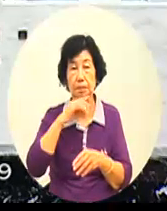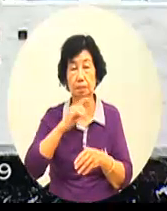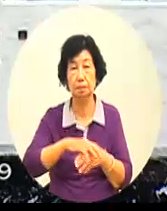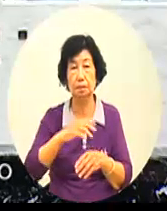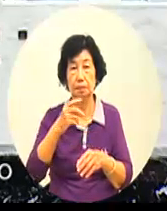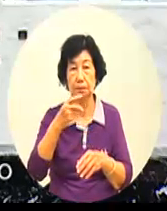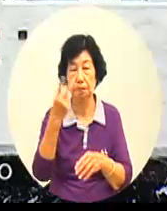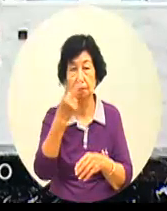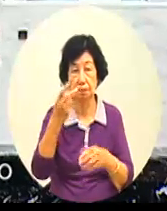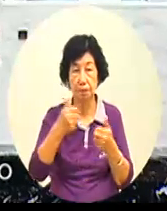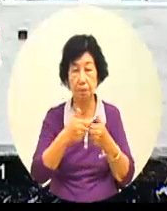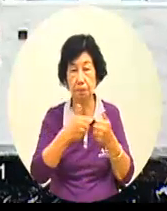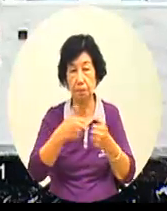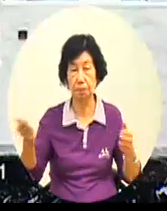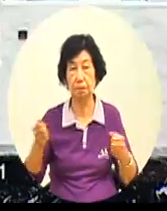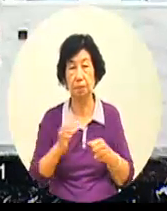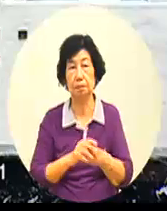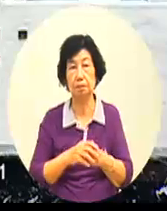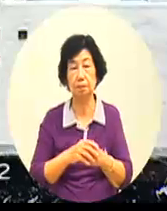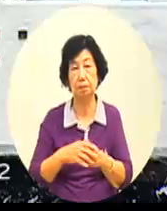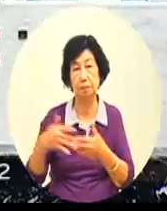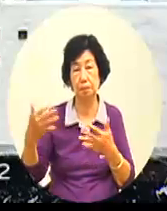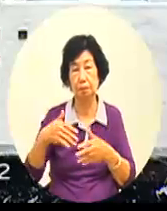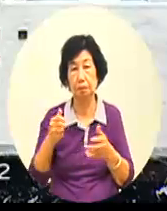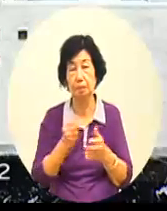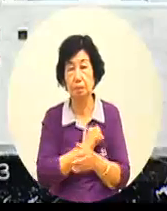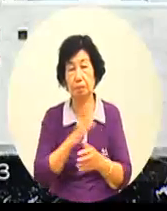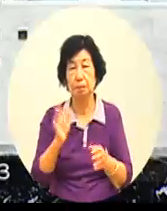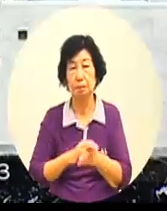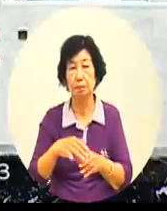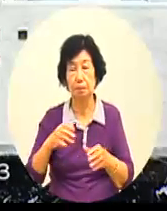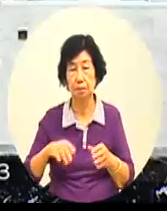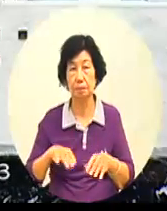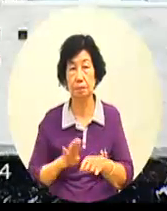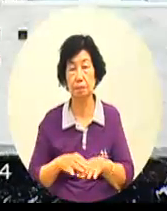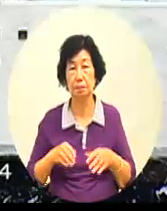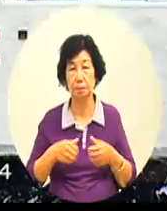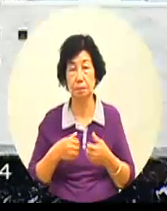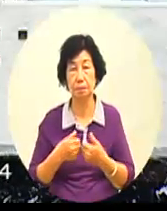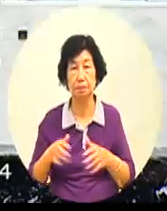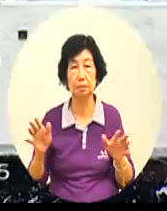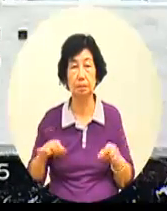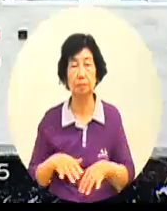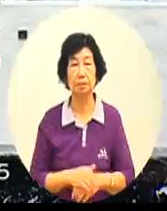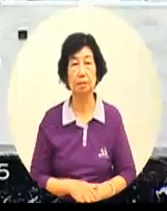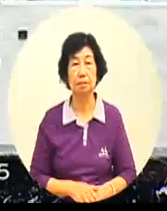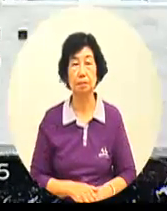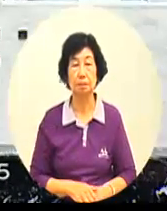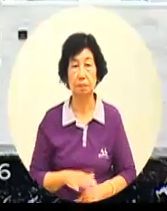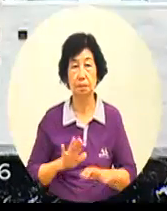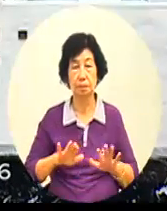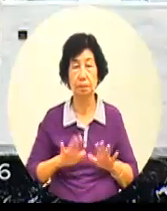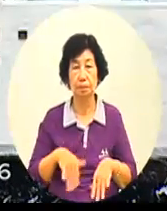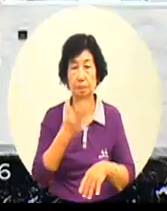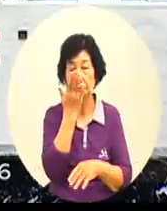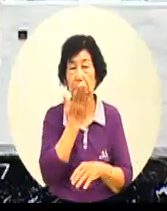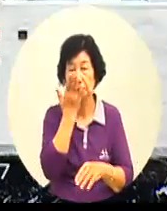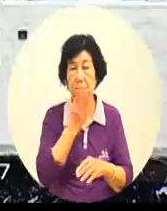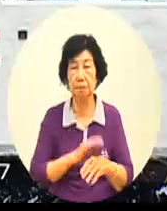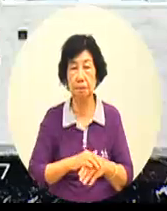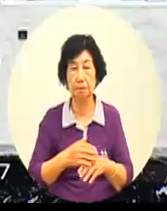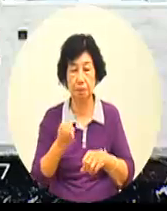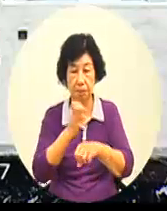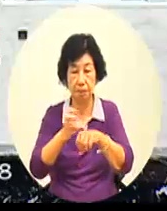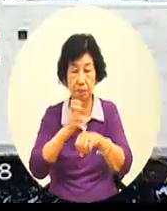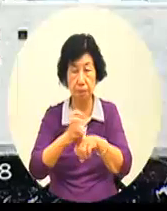再行散会。好，接下来执行的议员是唐慧美议员，时间